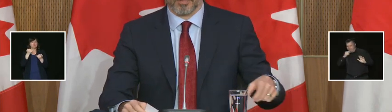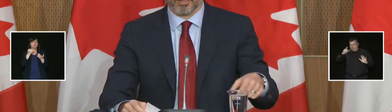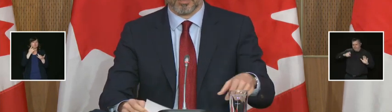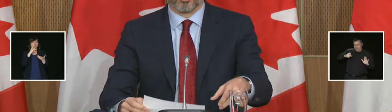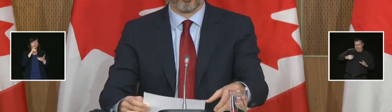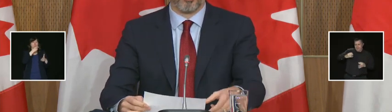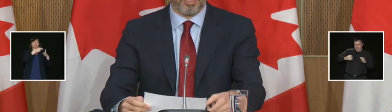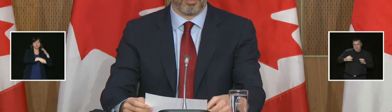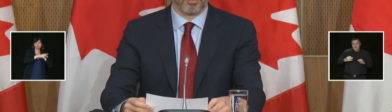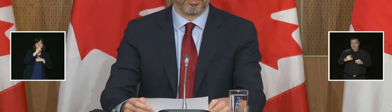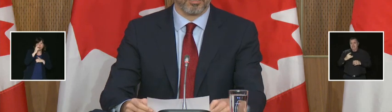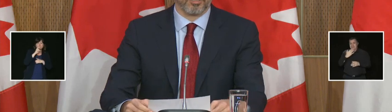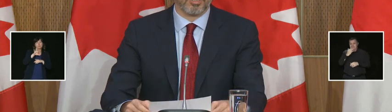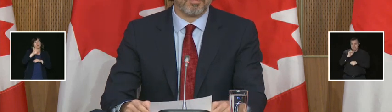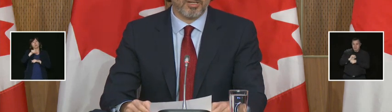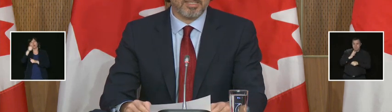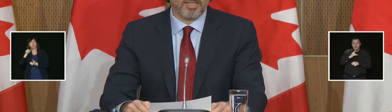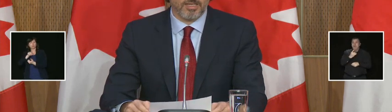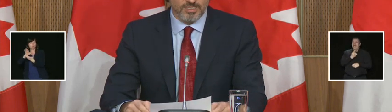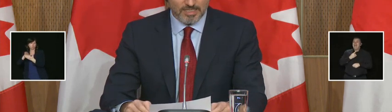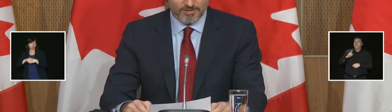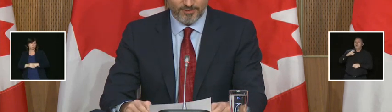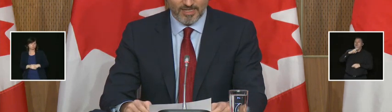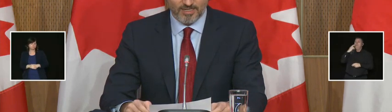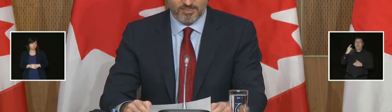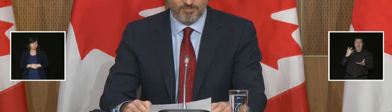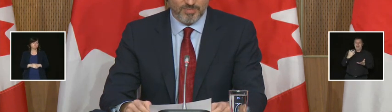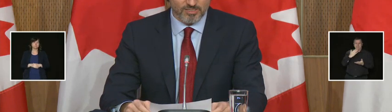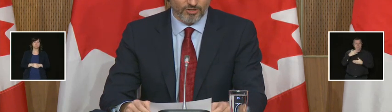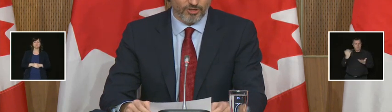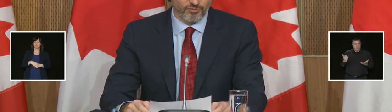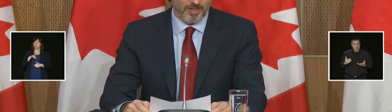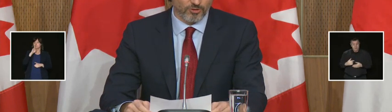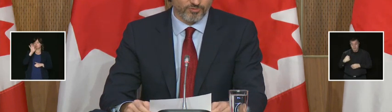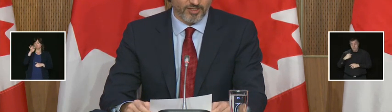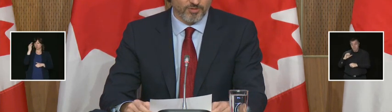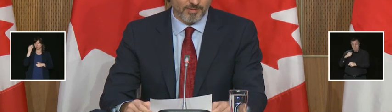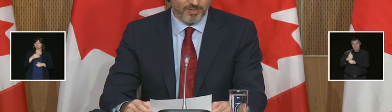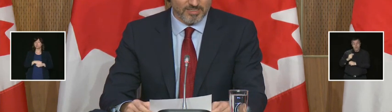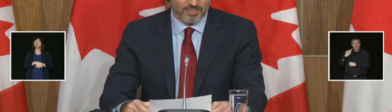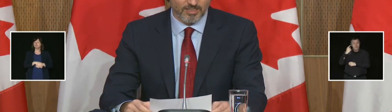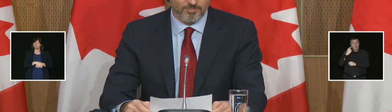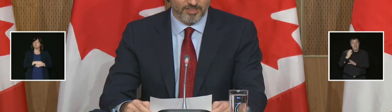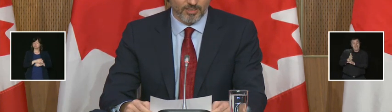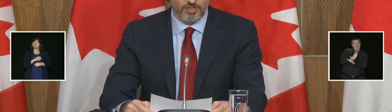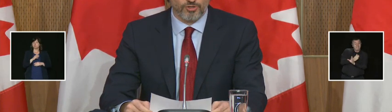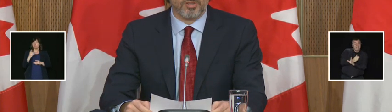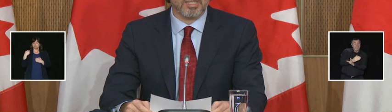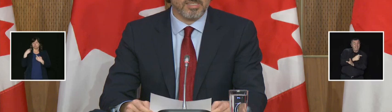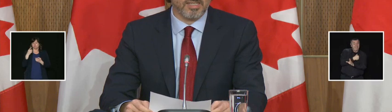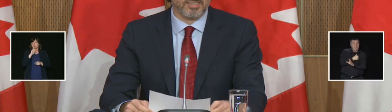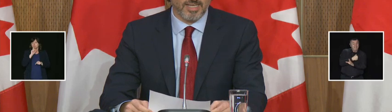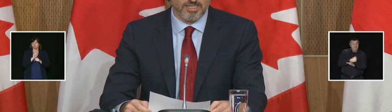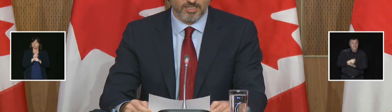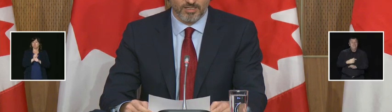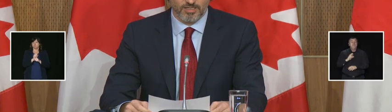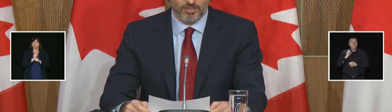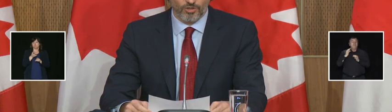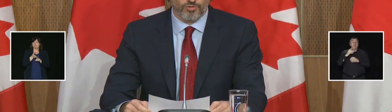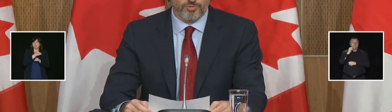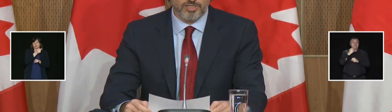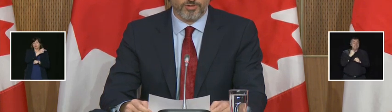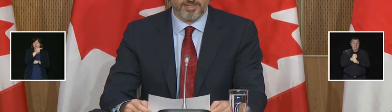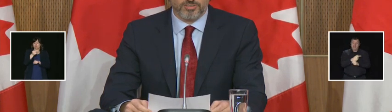c'est un fait que les politiques inefficaces mise en oeuvre par le gouvernement précédent pendant une dizaine d'années